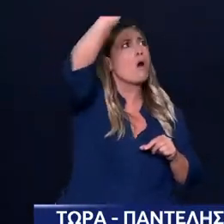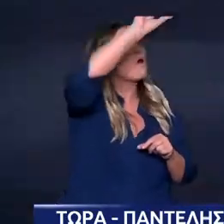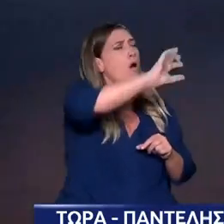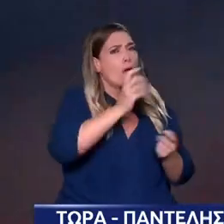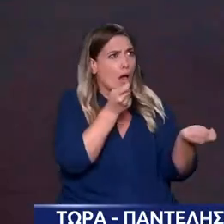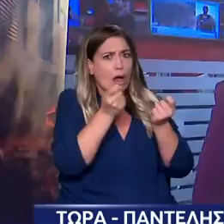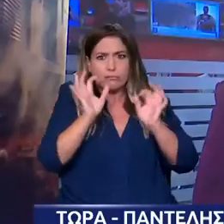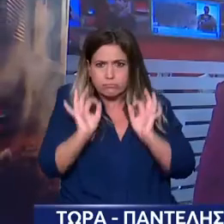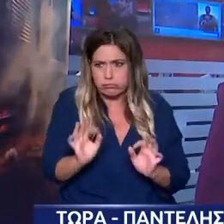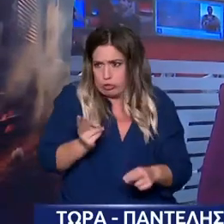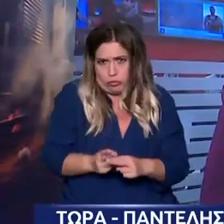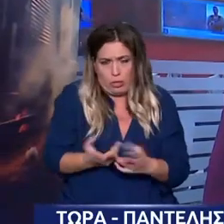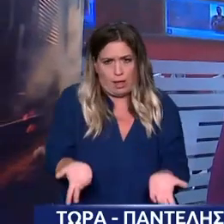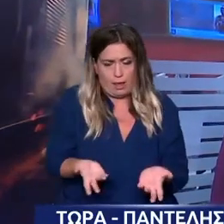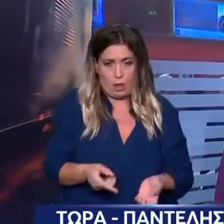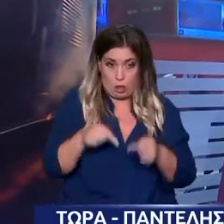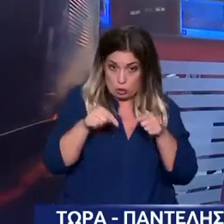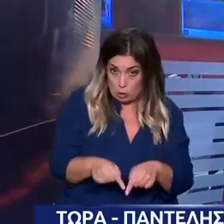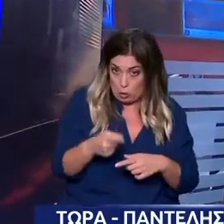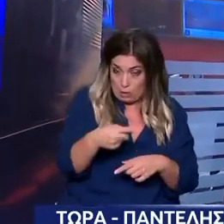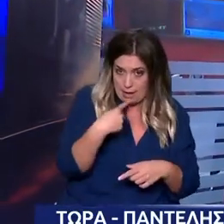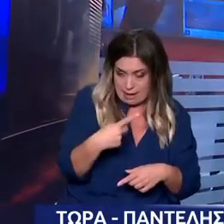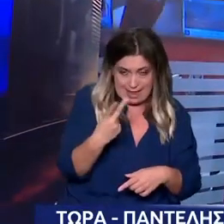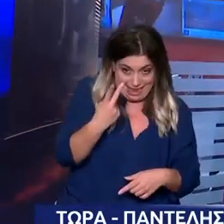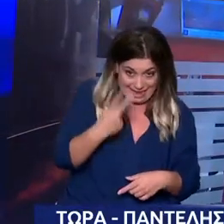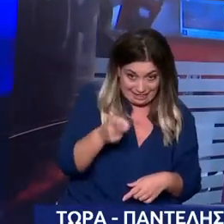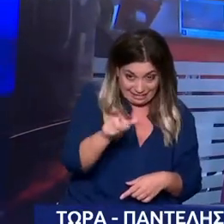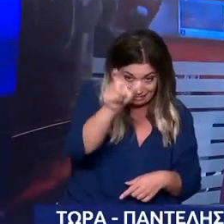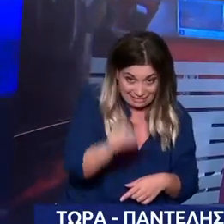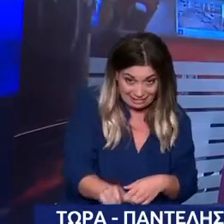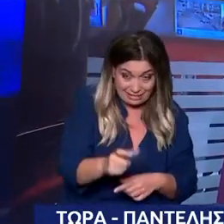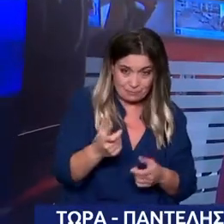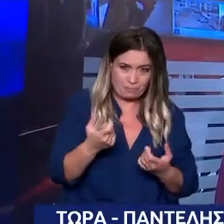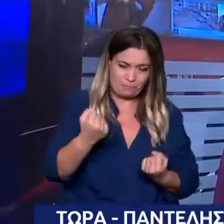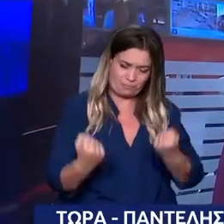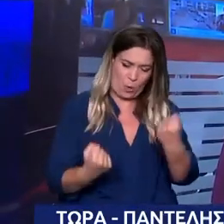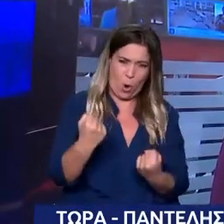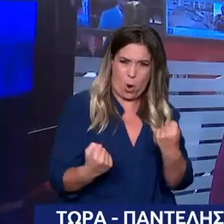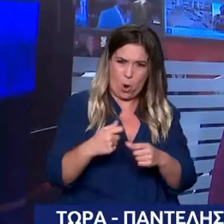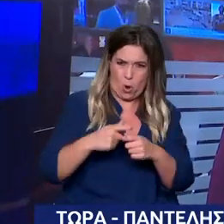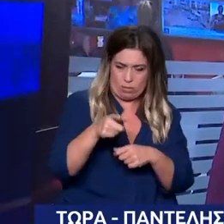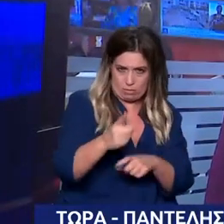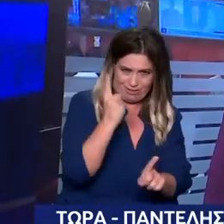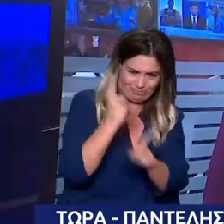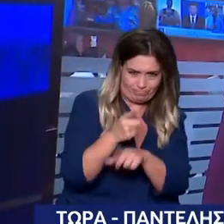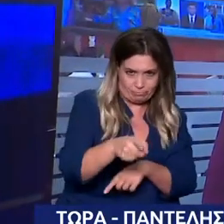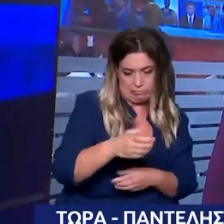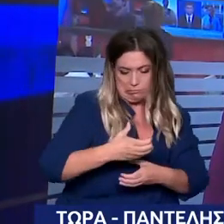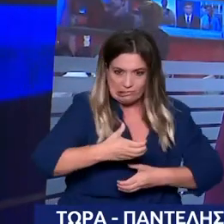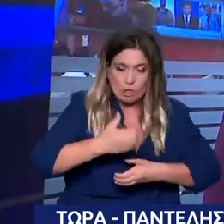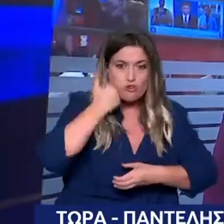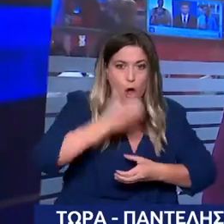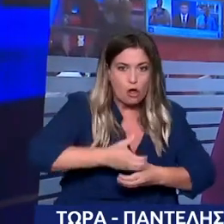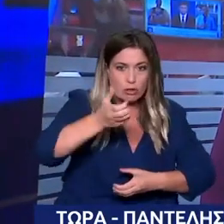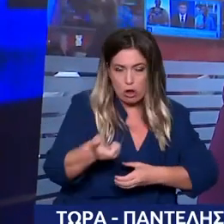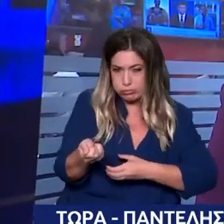είπε αυτό. Ότι βγήκε με τον πυροσβεστήρα ο μηχανοδηγός και προσπαθούσε να τη σβήσει. Αυτό το άκουσα από άλλους επιβάτες. Το ακούσατε και